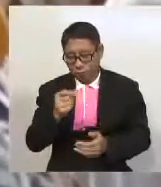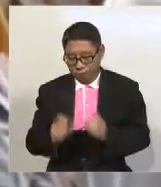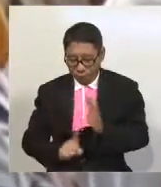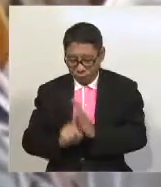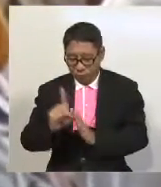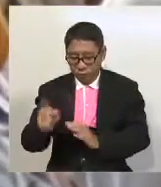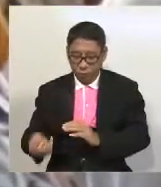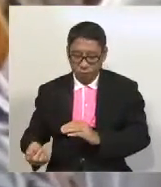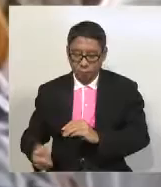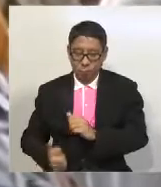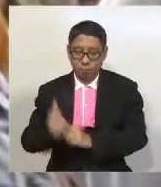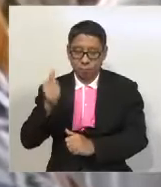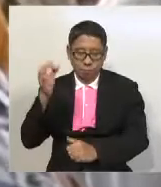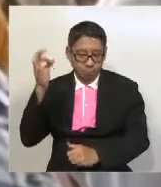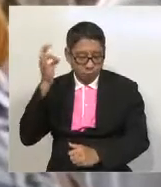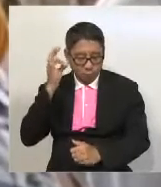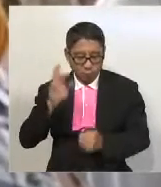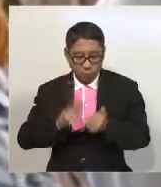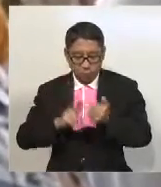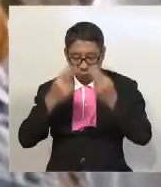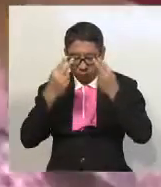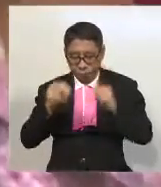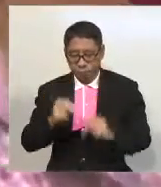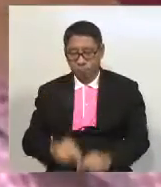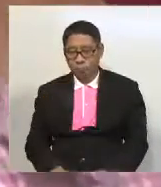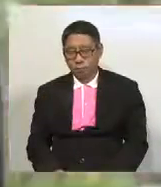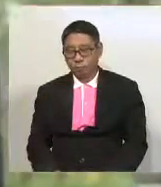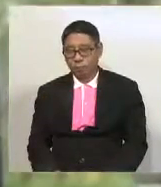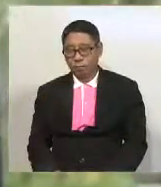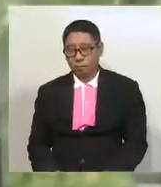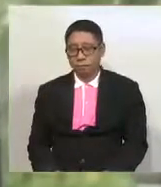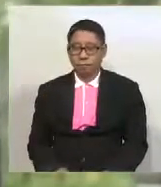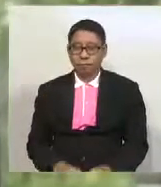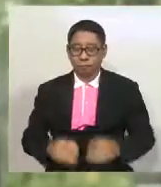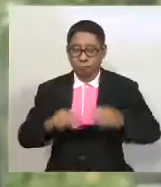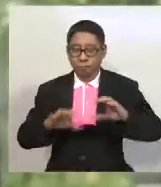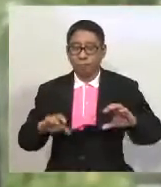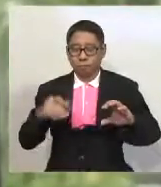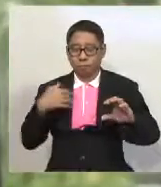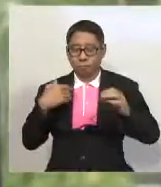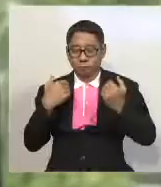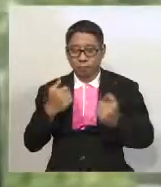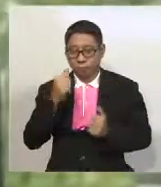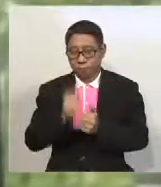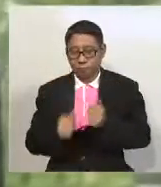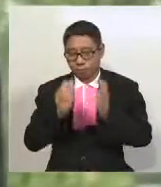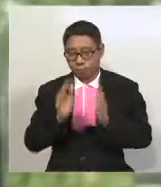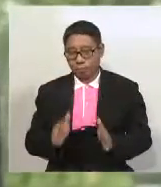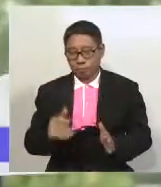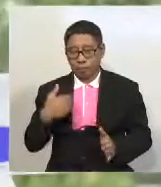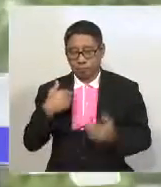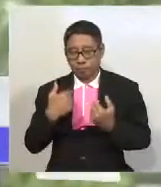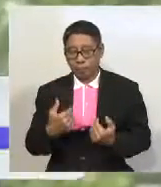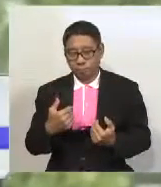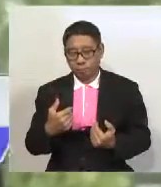ที่สุดค่ะฟังเสียงท่านนายกกันอีกสักครั้งนึงค่ะ สิ่งที่รัฐบาลทุกรัฐบาลหรือรัฐบาลน่ะนะโดยส